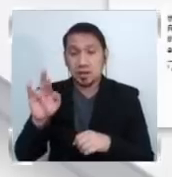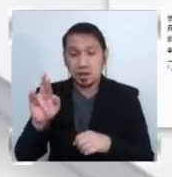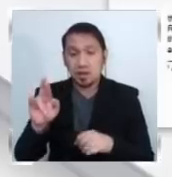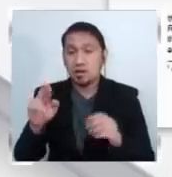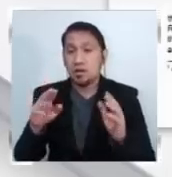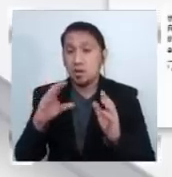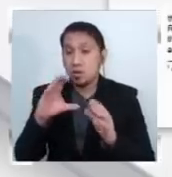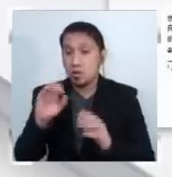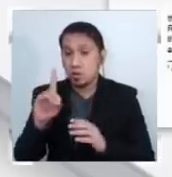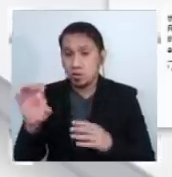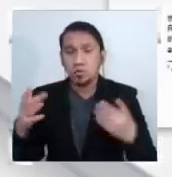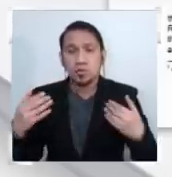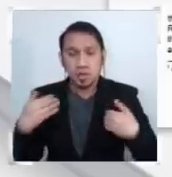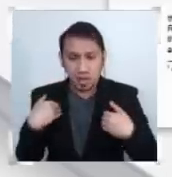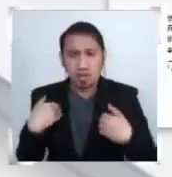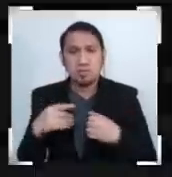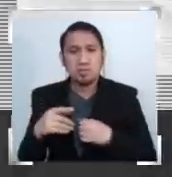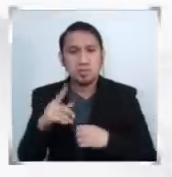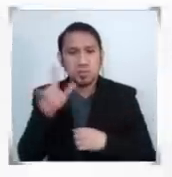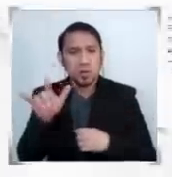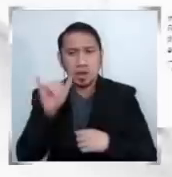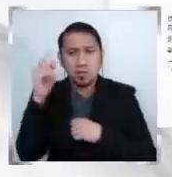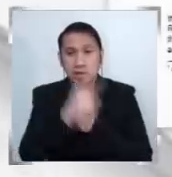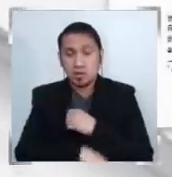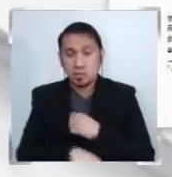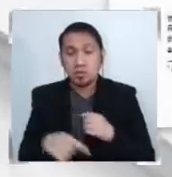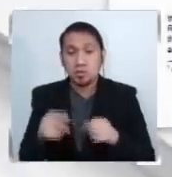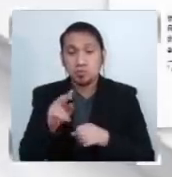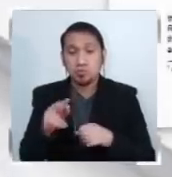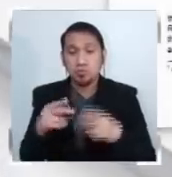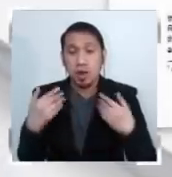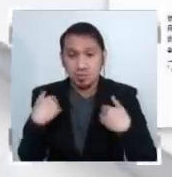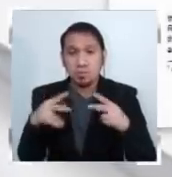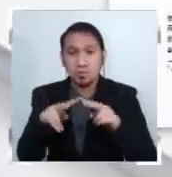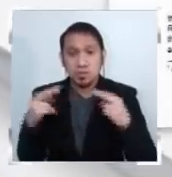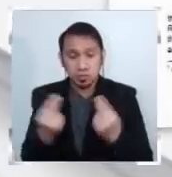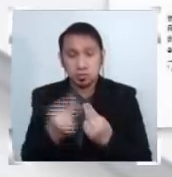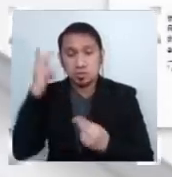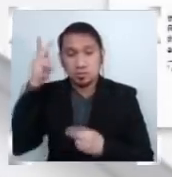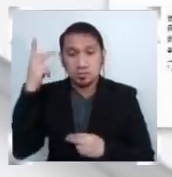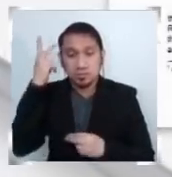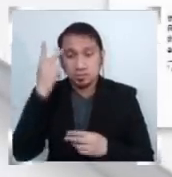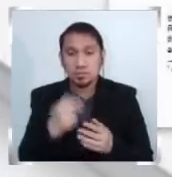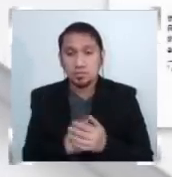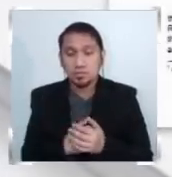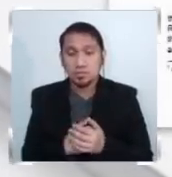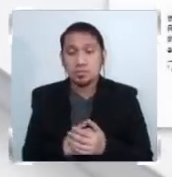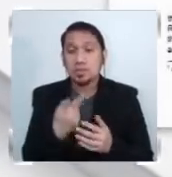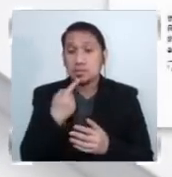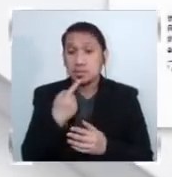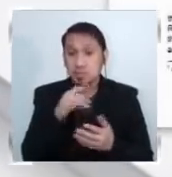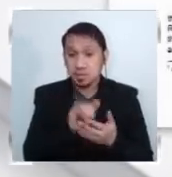parusang perpetual disqualification from public office. Dagdag nito, tinukoy ng mga petitioner ang Omnibus Election Code na nagsasabing ang